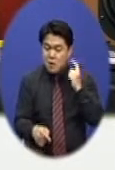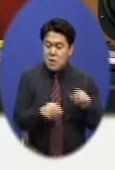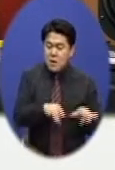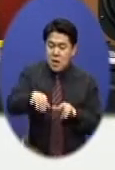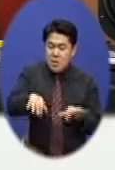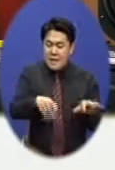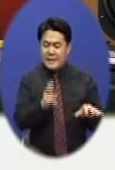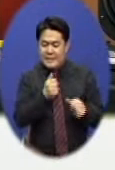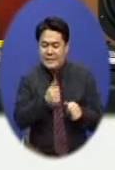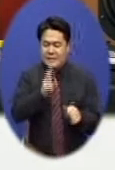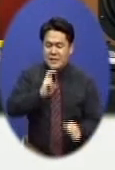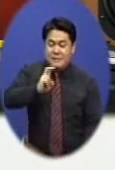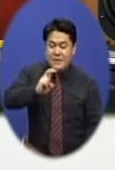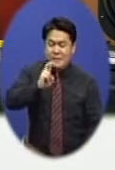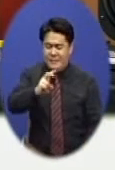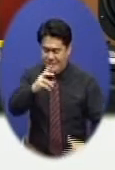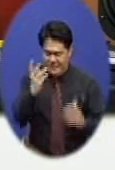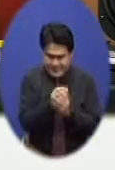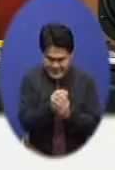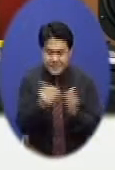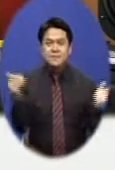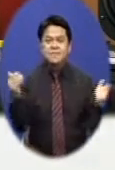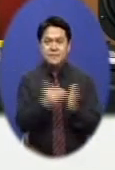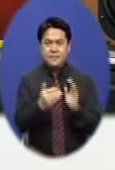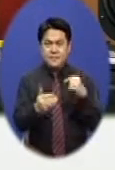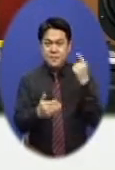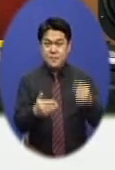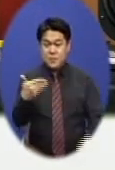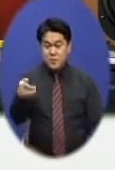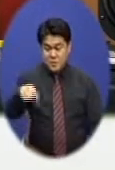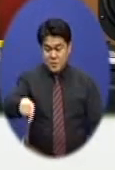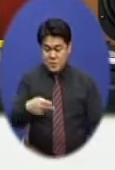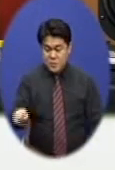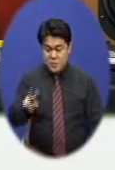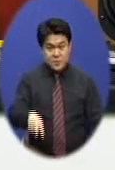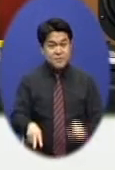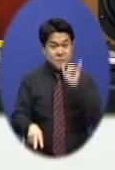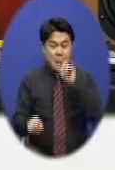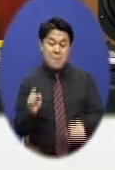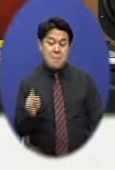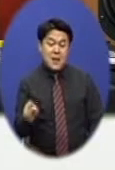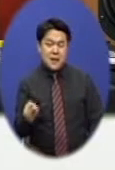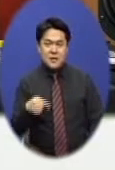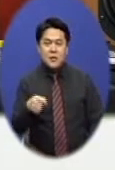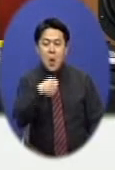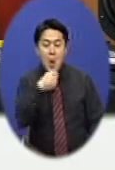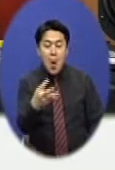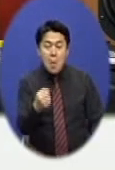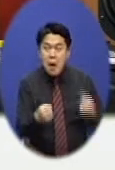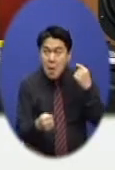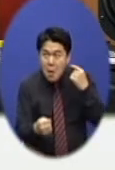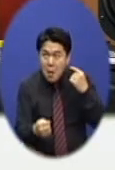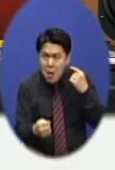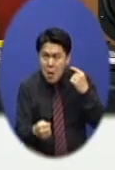불러주시고 그렇죠. 노래가 다 끝나야 돼요. 다 끝난 다음에 9번 밑에 네. 우물정자를 눌러주시고 점수를 네.